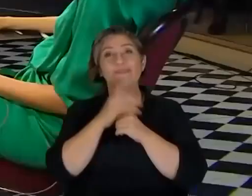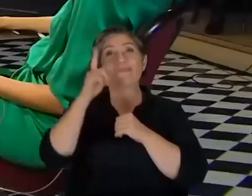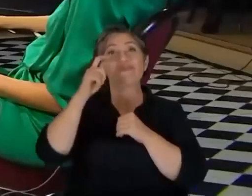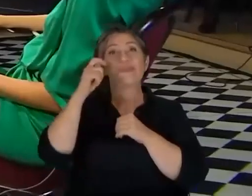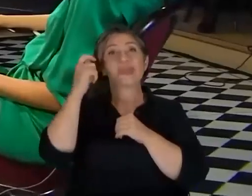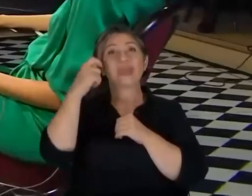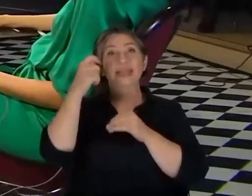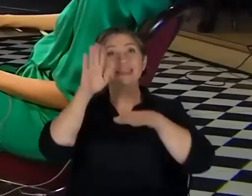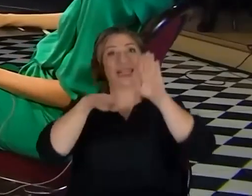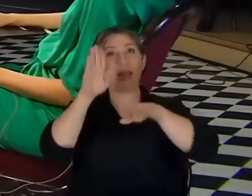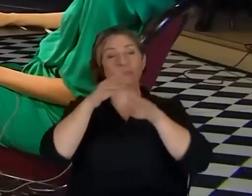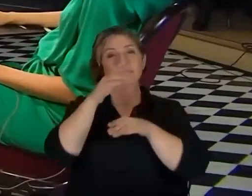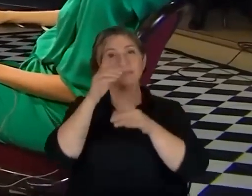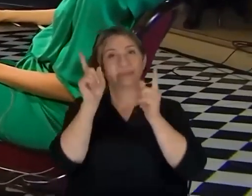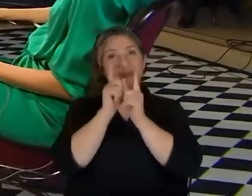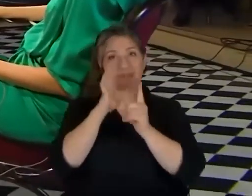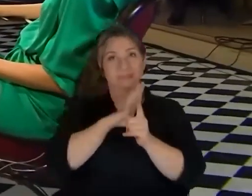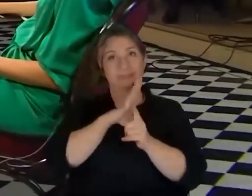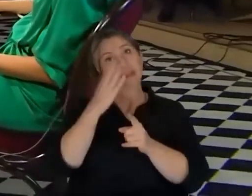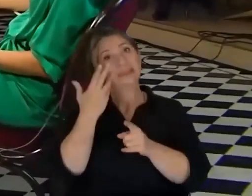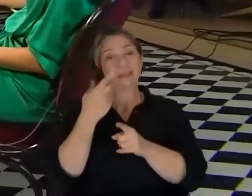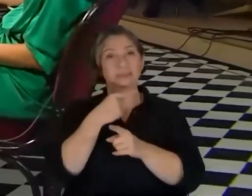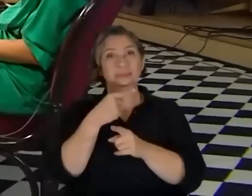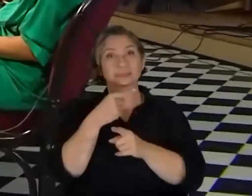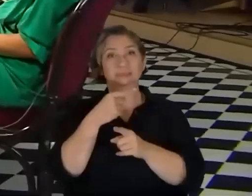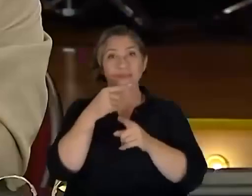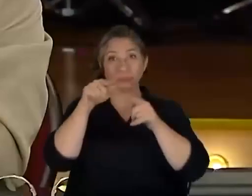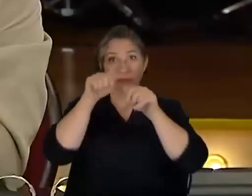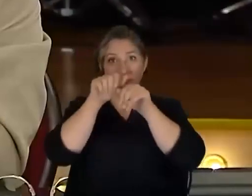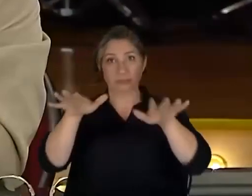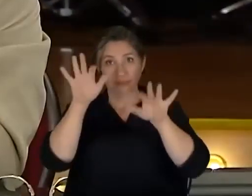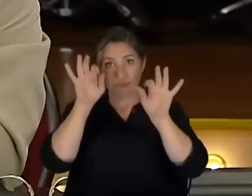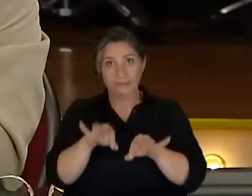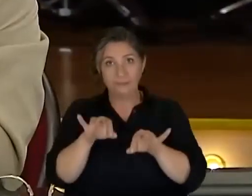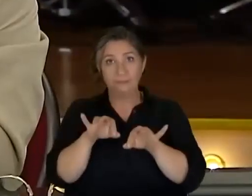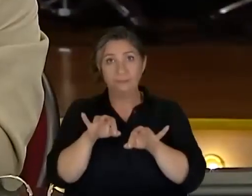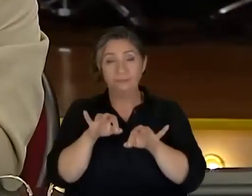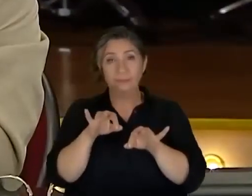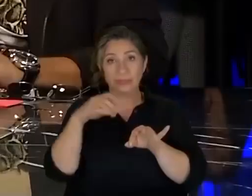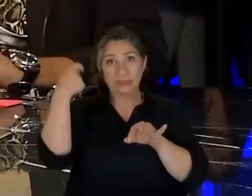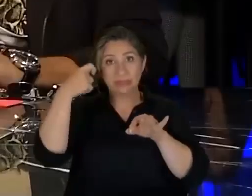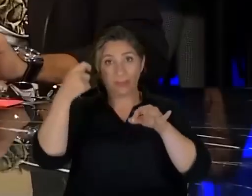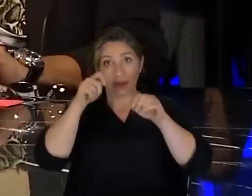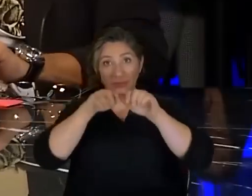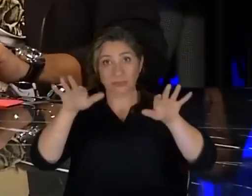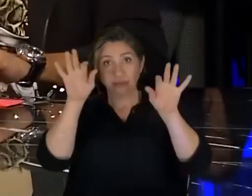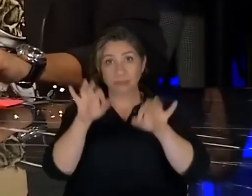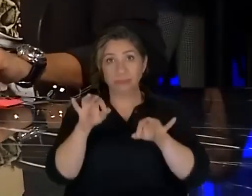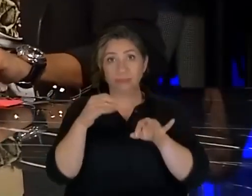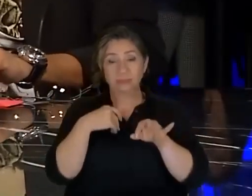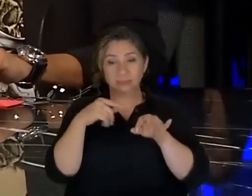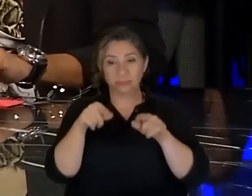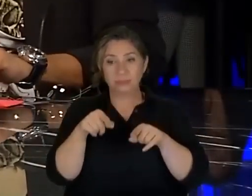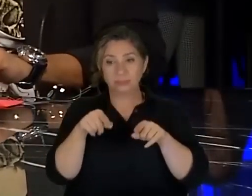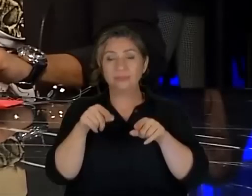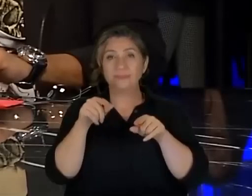Şu filmin de fragmanı var. İzleyelim abi. Evet. Film yayında mı? Yayınlandı mı? Sinemalarda mı? Herhalde biz bu